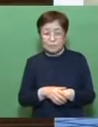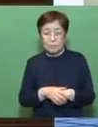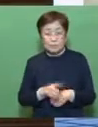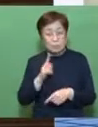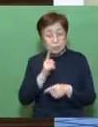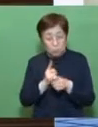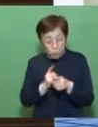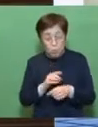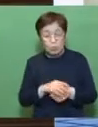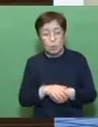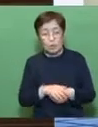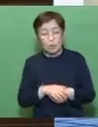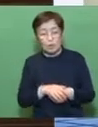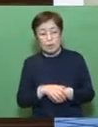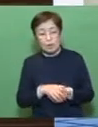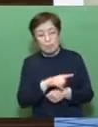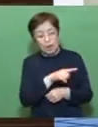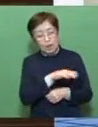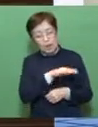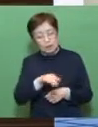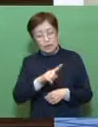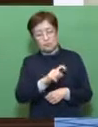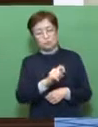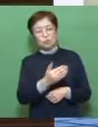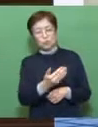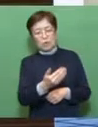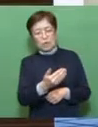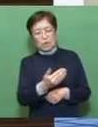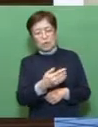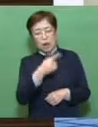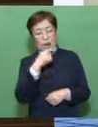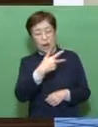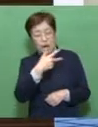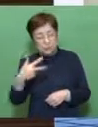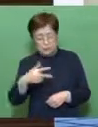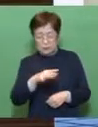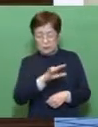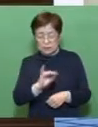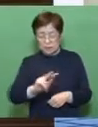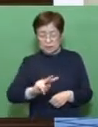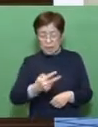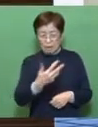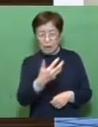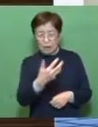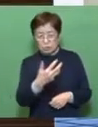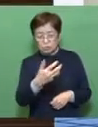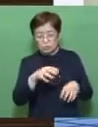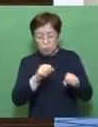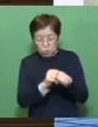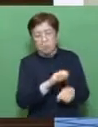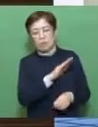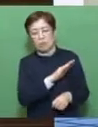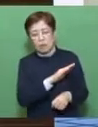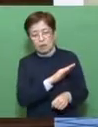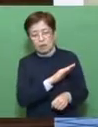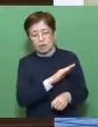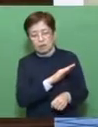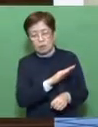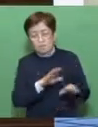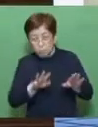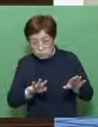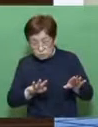あの平成19年は1280あったんですねマイナスがはいはいでえ今年が